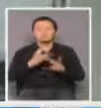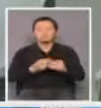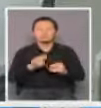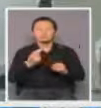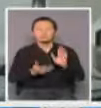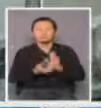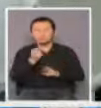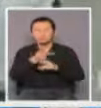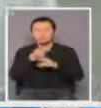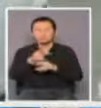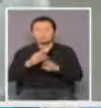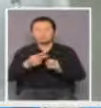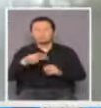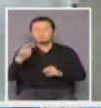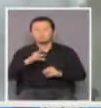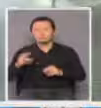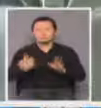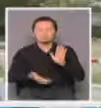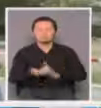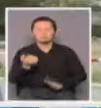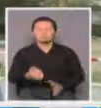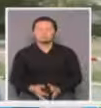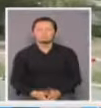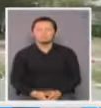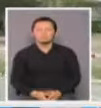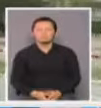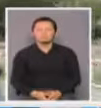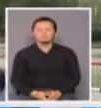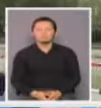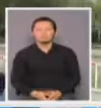и взыскали 22 миллиона тенге штрафов.